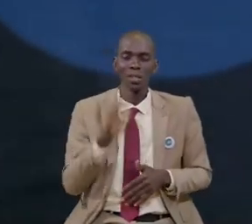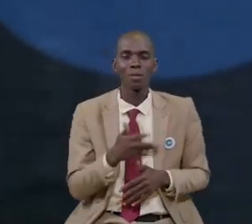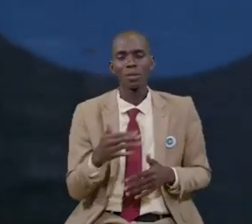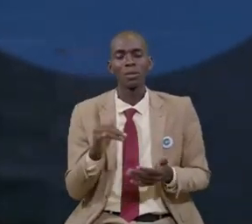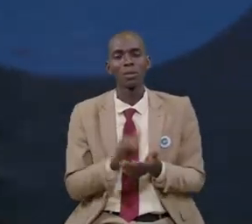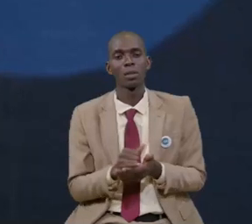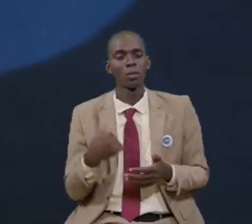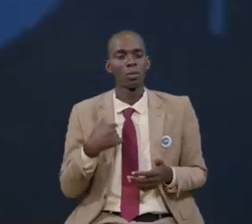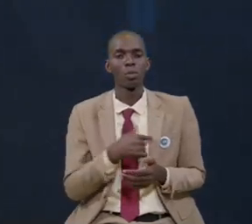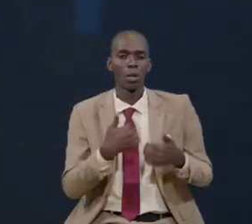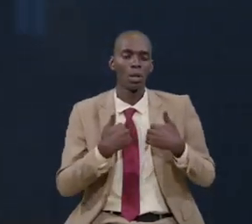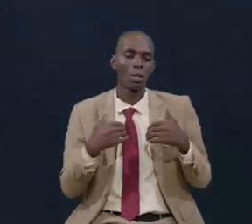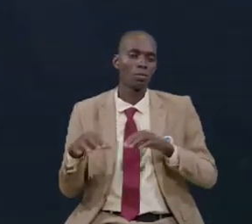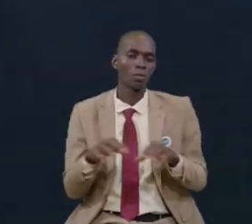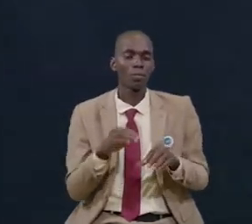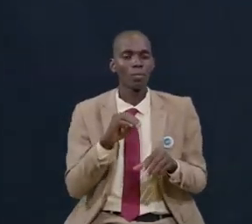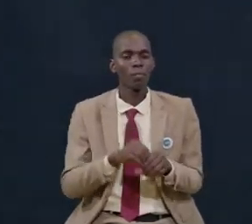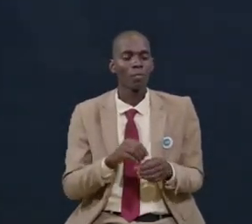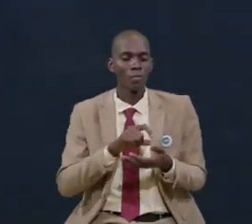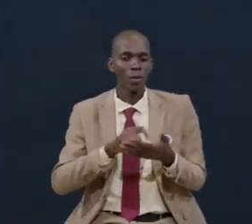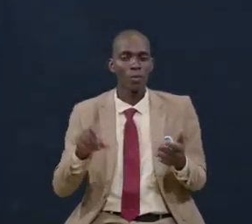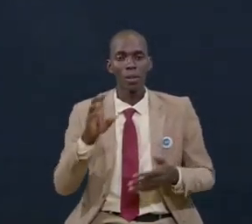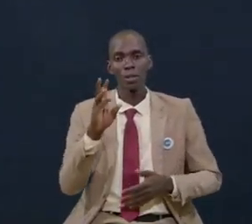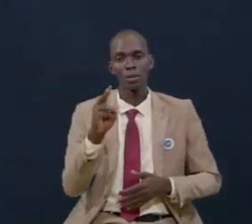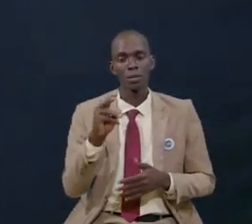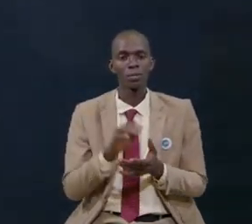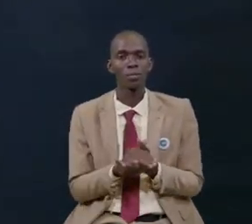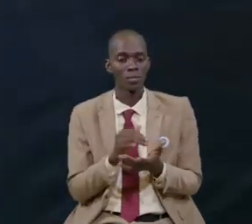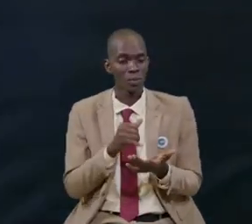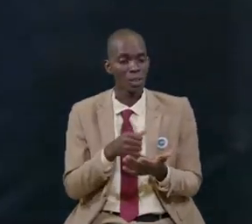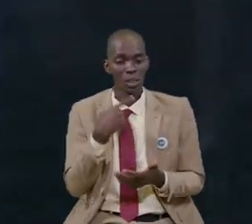a faites. Verset 16 dit: